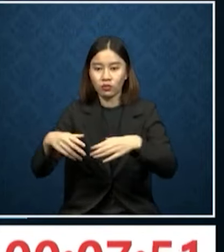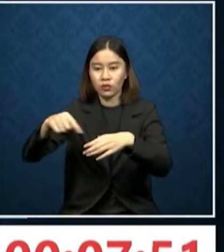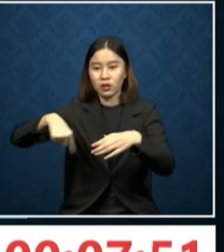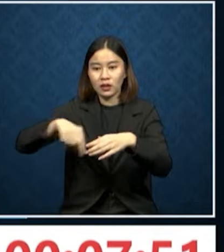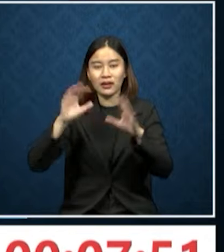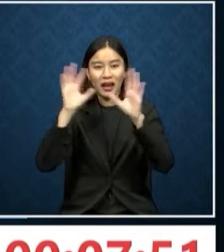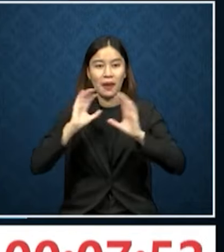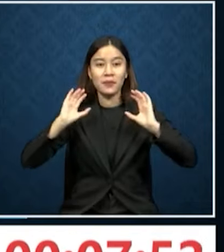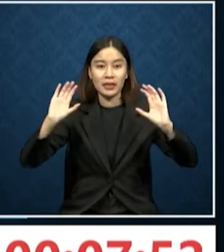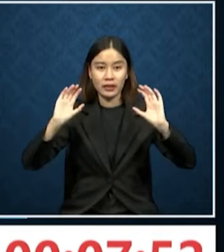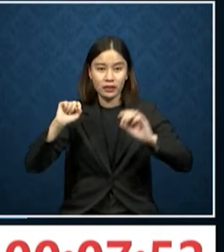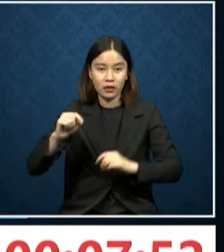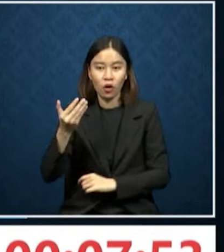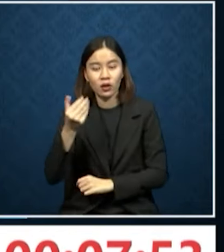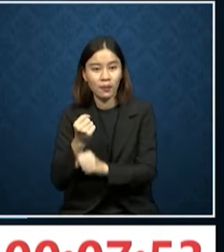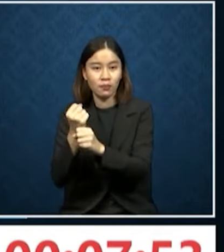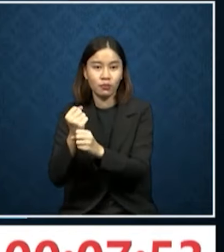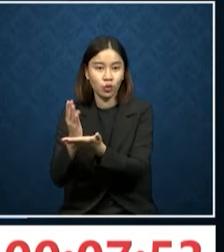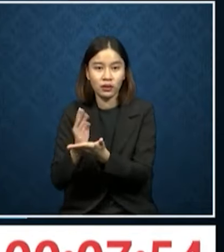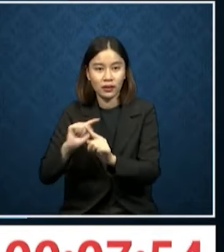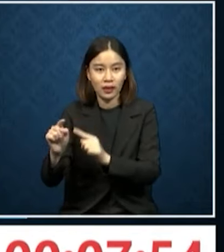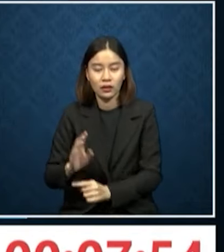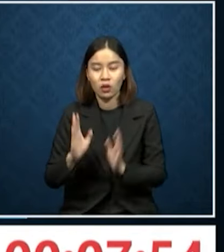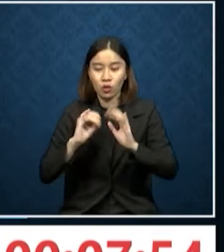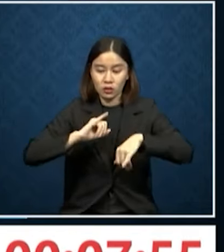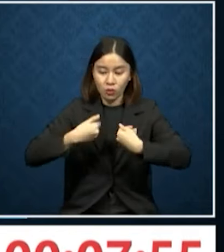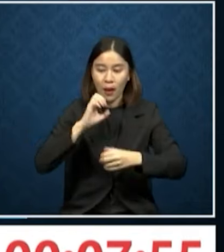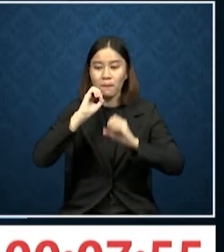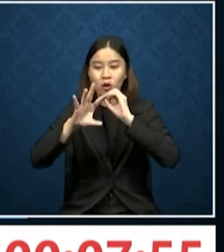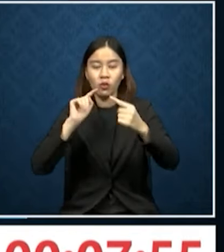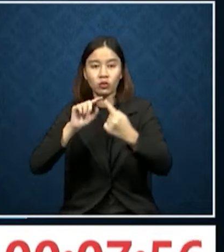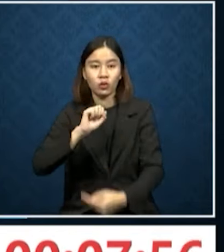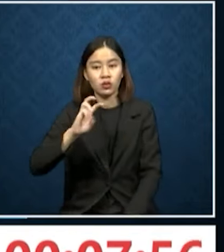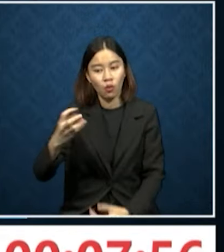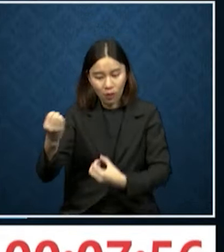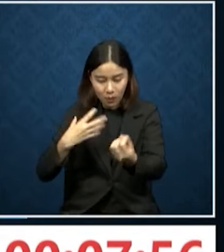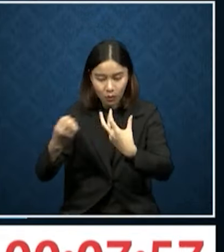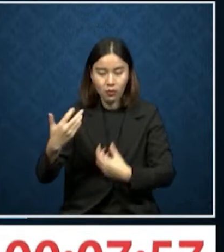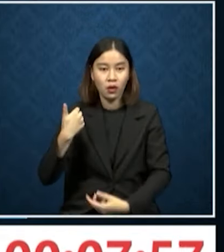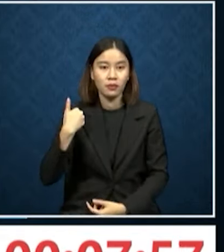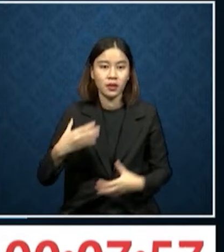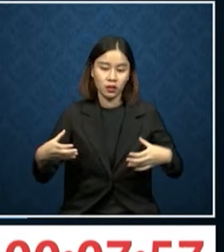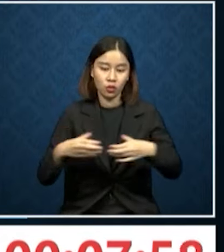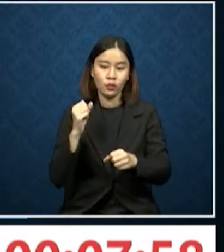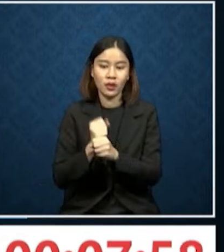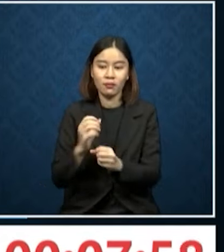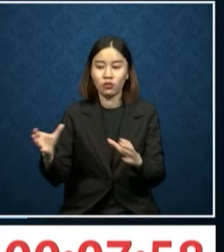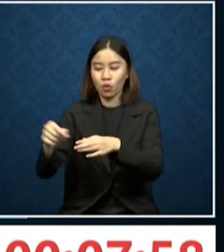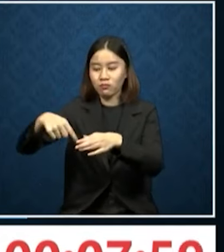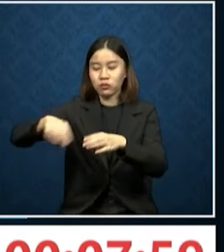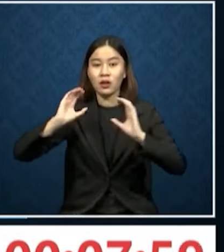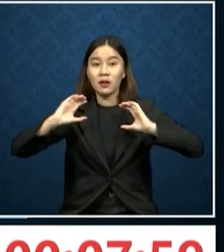าสีในวันที่ประกอบการเข้ามาร้องทุกข์ร้องเรียนต่อสว.อยู่นั้นทีมงานชุดสัมภเ